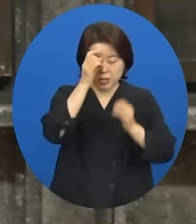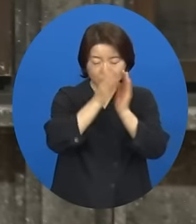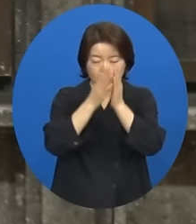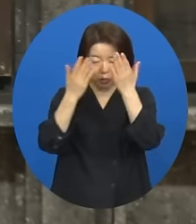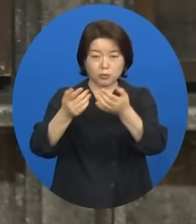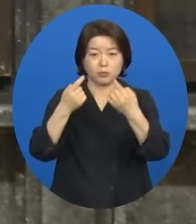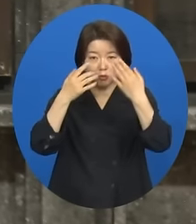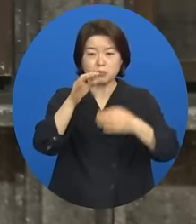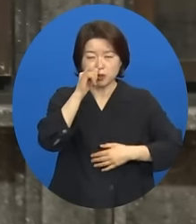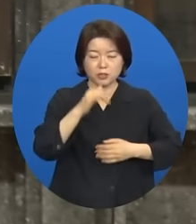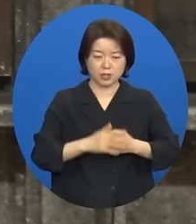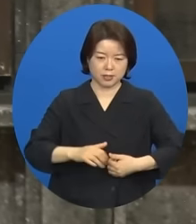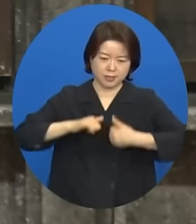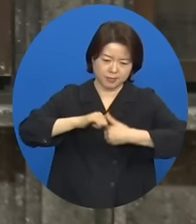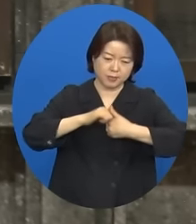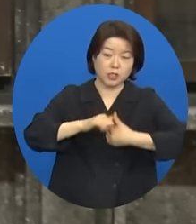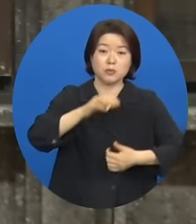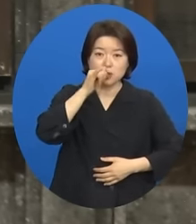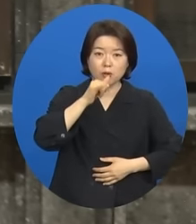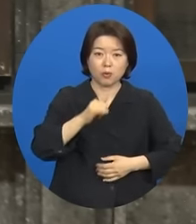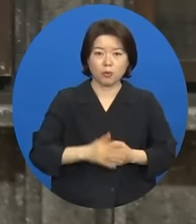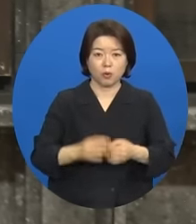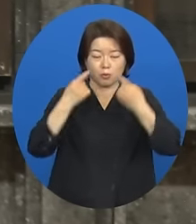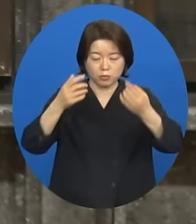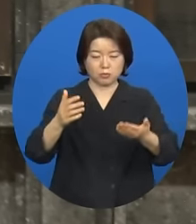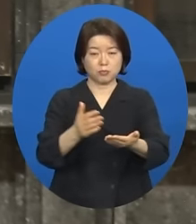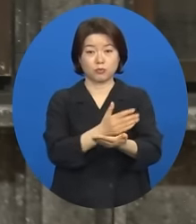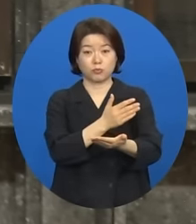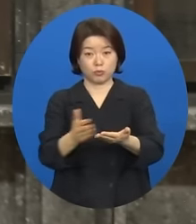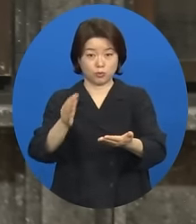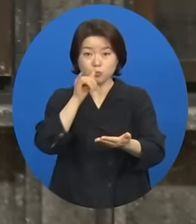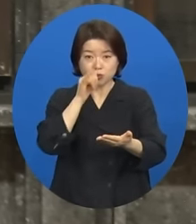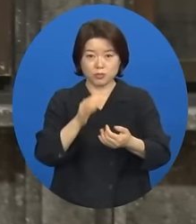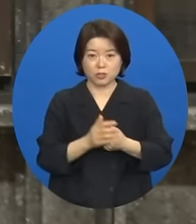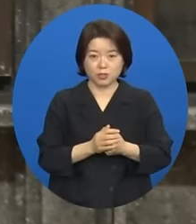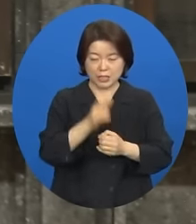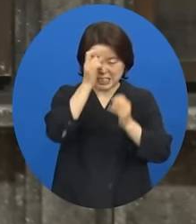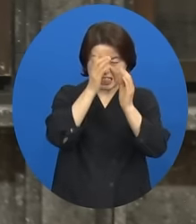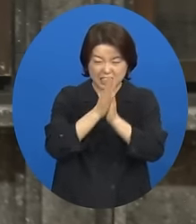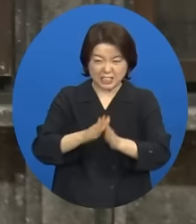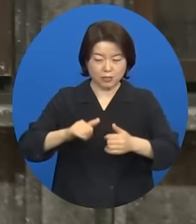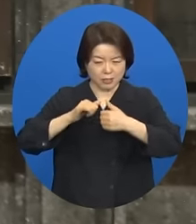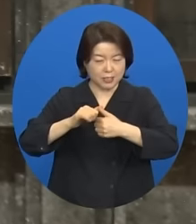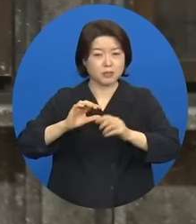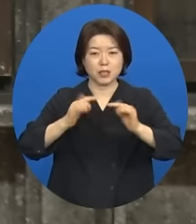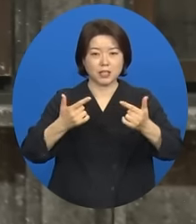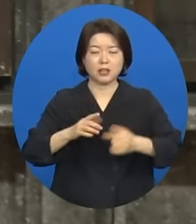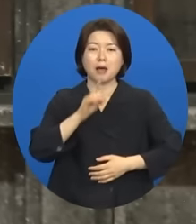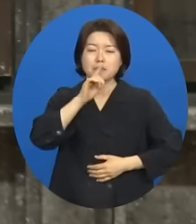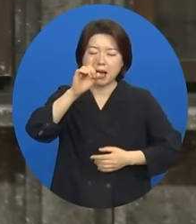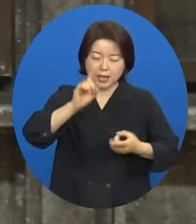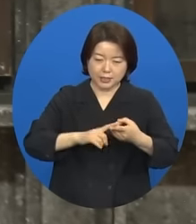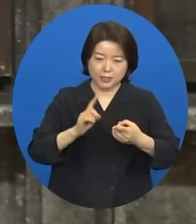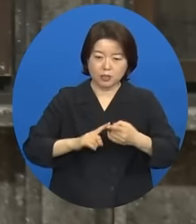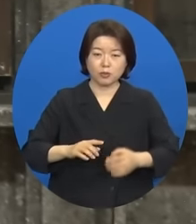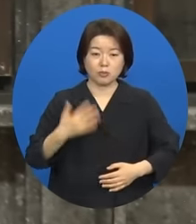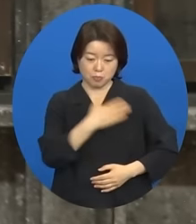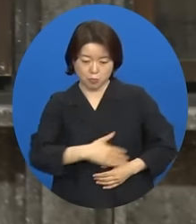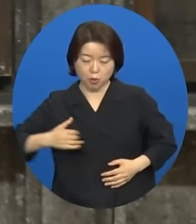나오고 이건 씨름이라고 하고 있기 때문에 분명히 구분을 하고 있어요. 기도의 씨름이 아니고 말 그대로 씨름을 한 겁니다.